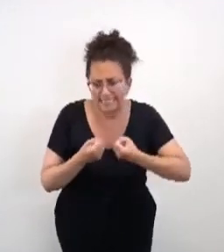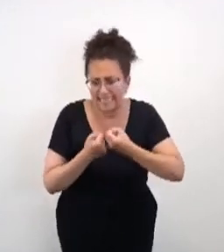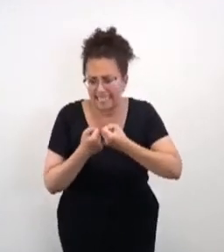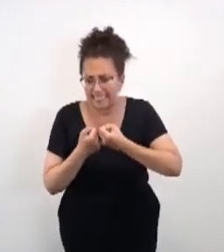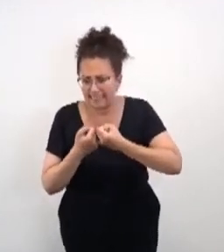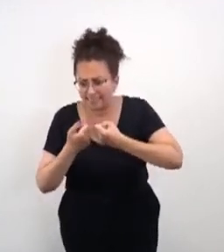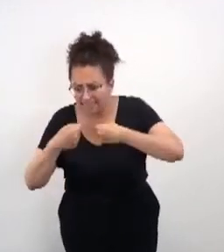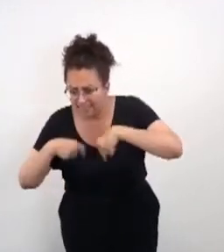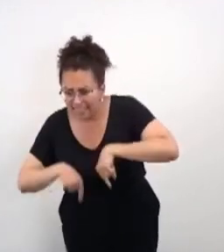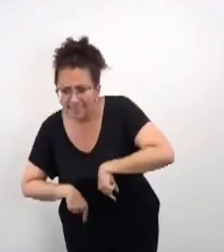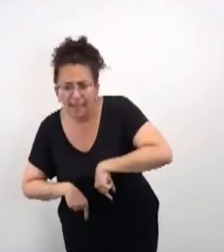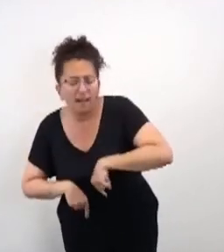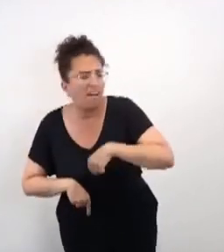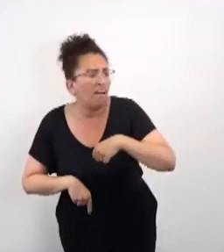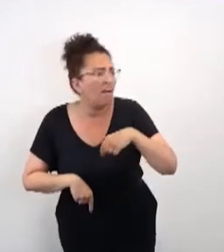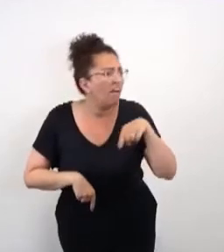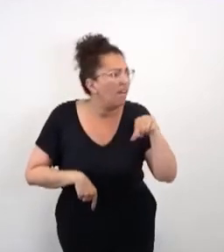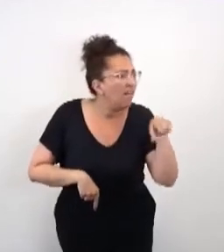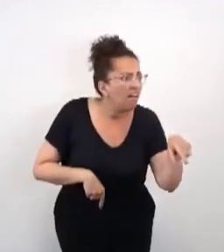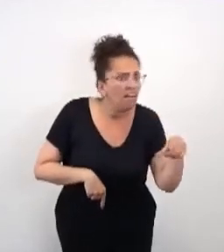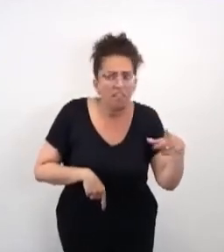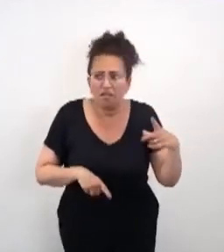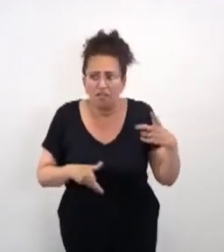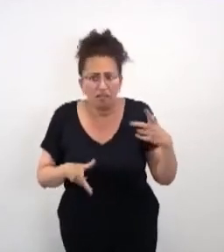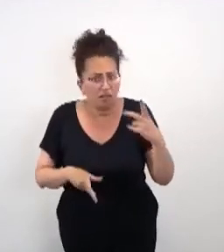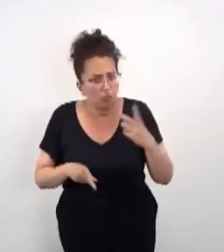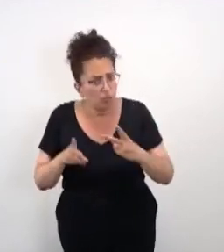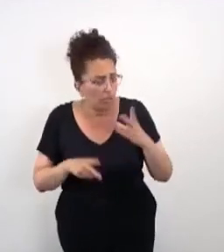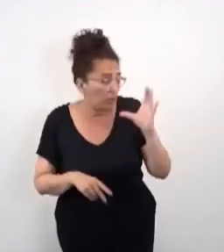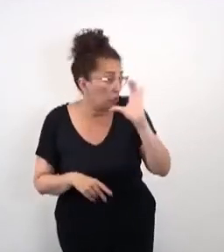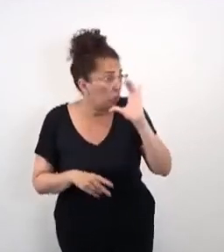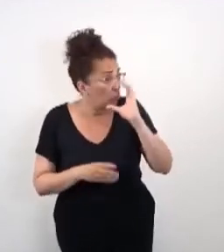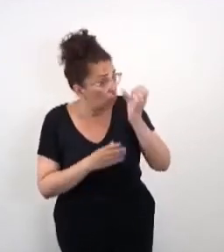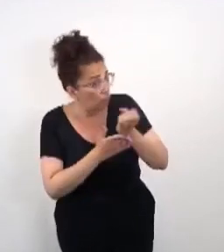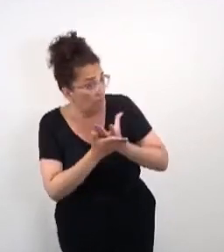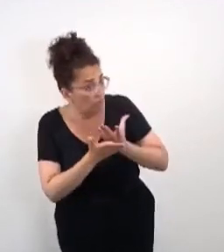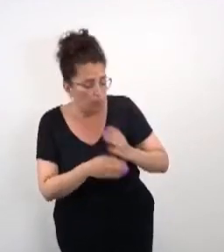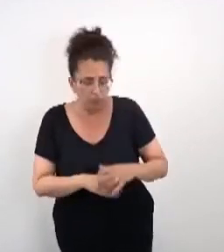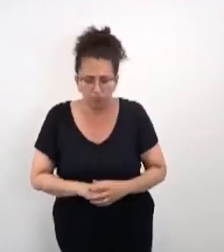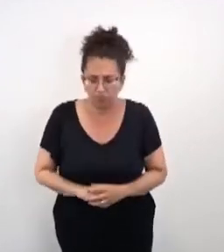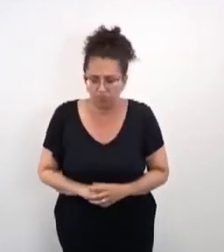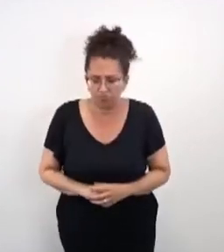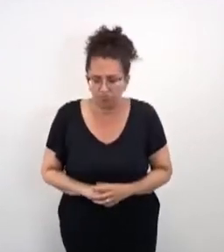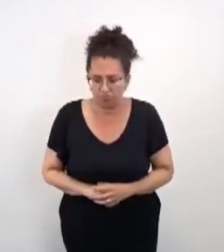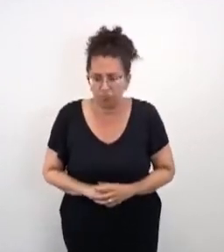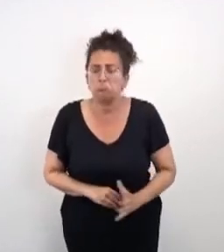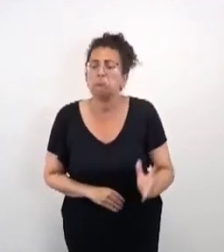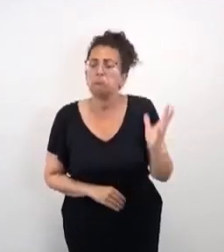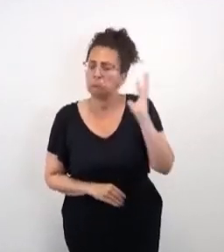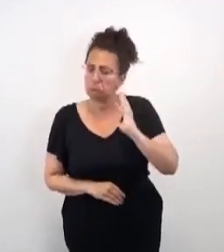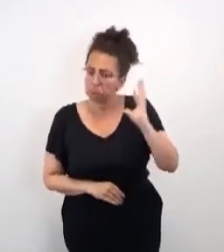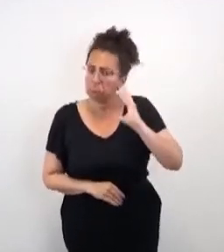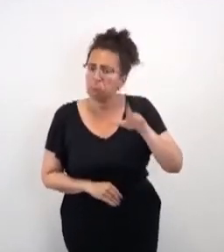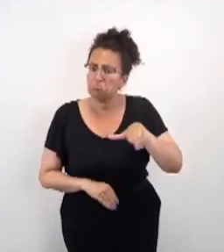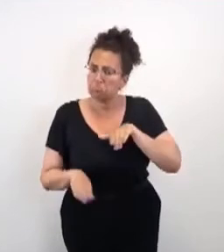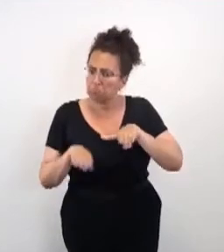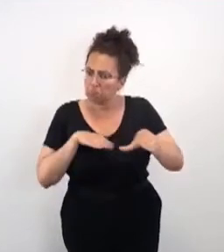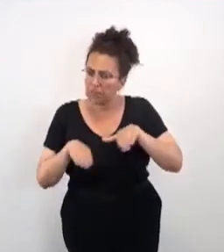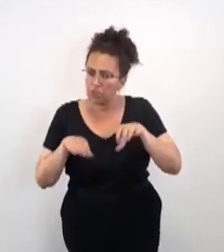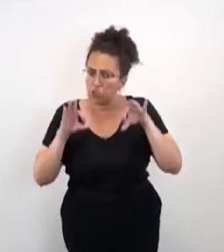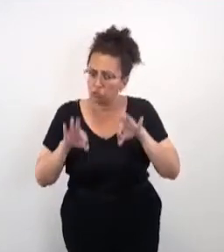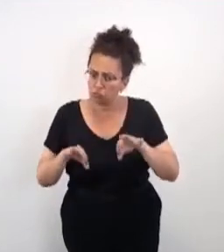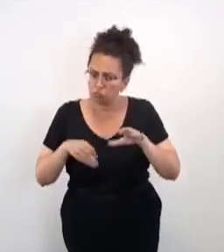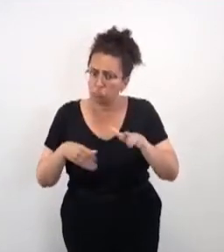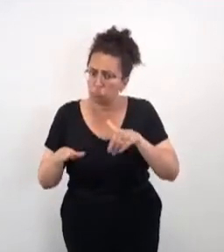l'État sur ce dispositif. Nous avions à l'époque une méthodologie efficace, nous avons obtenu un certain